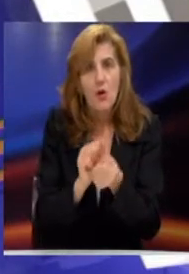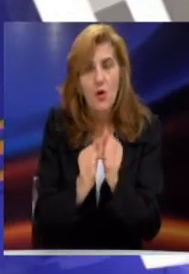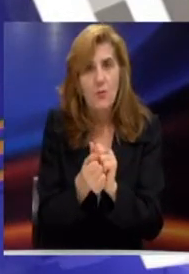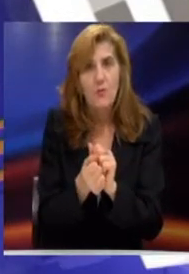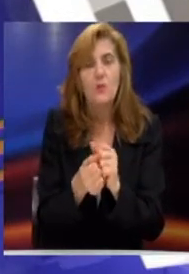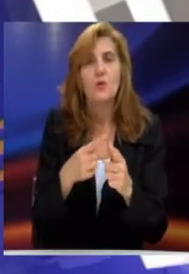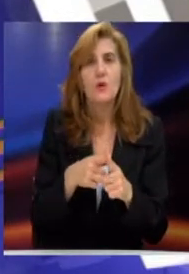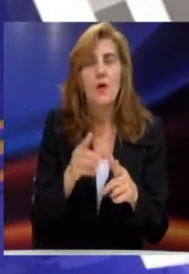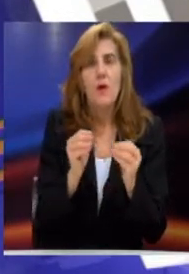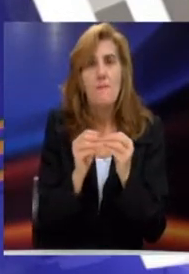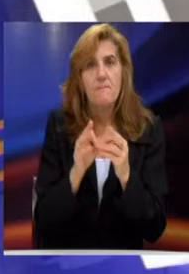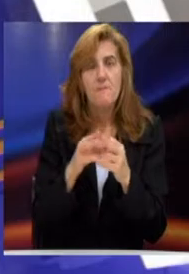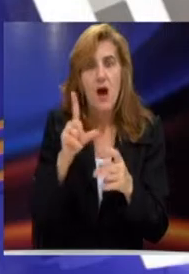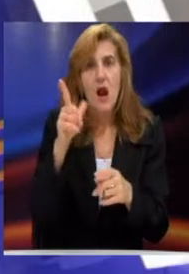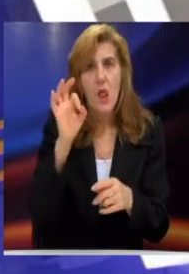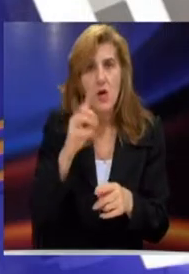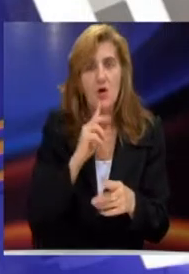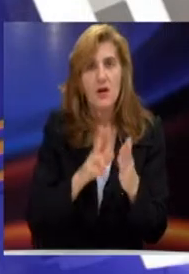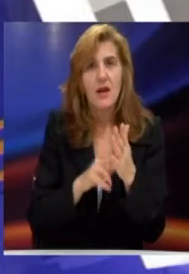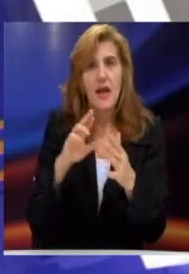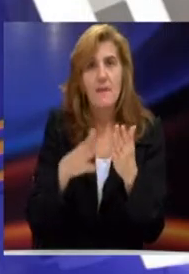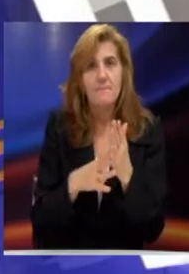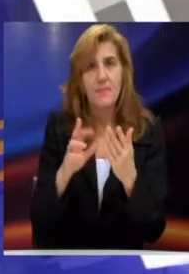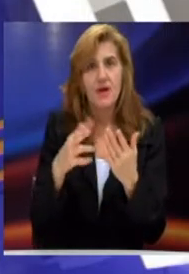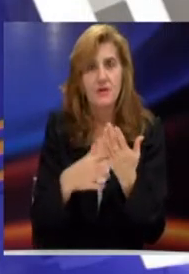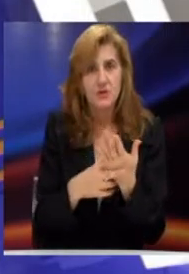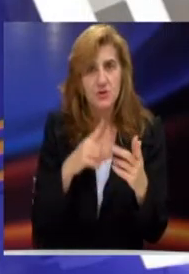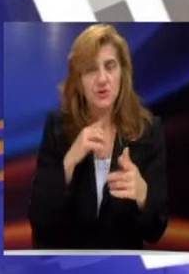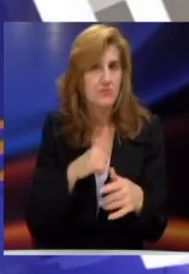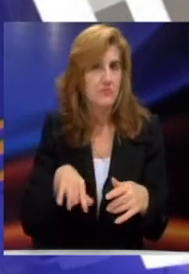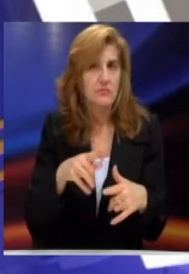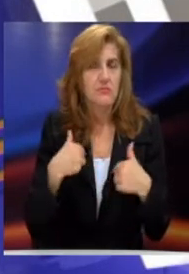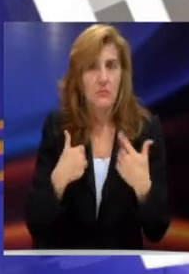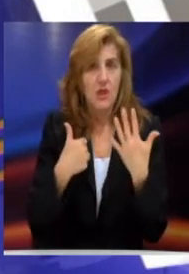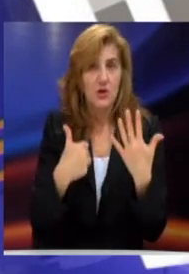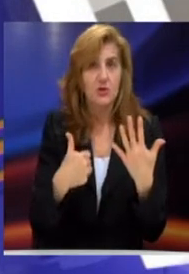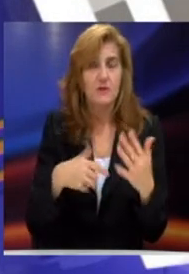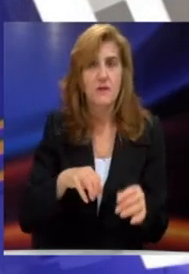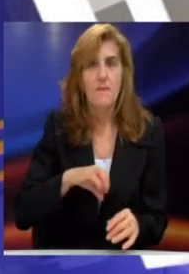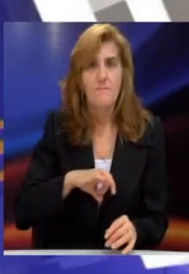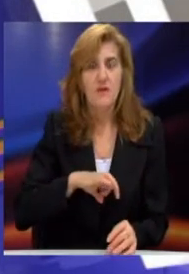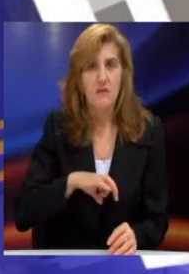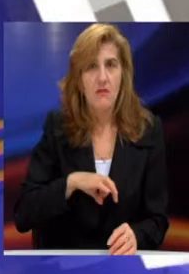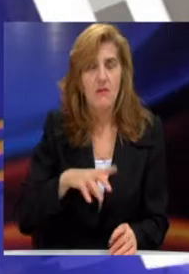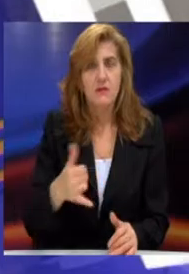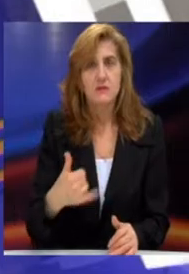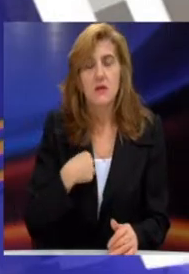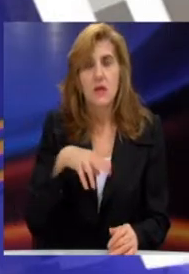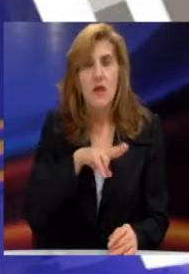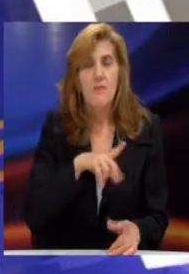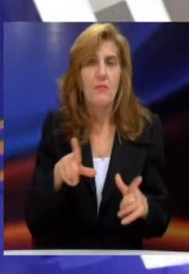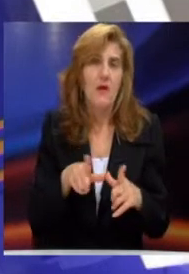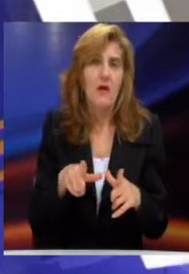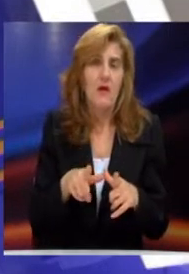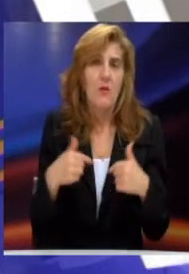Maksimović i Balo i Nemeš, dok sam ja rvo, su bili na tribinama. Ovo mi je šesta medalja, sada imam kao moj